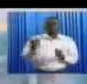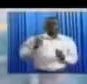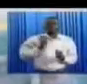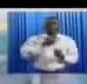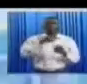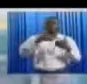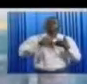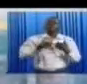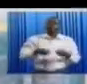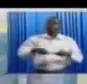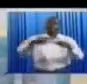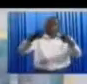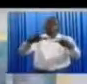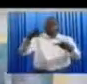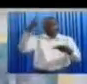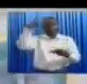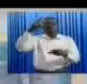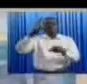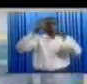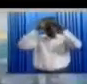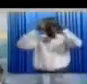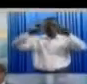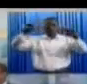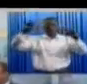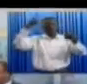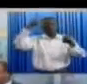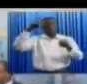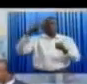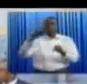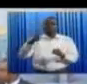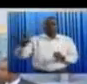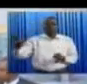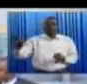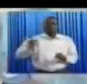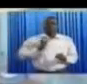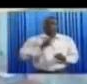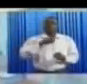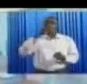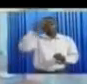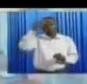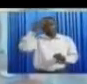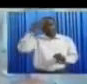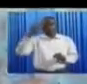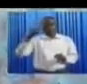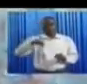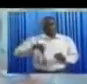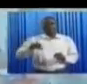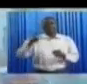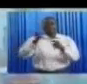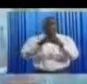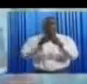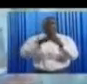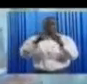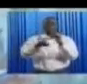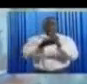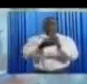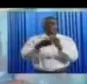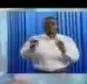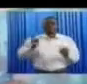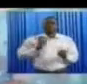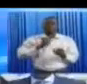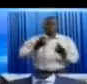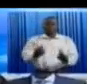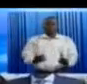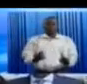Nous avons exposé au président nos ambitions par rapport au Burkina. Nous sommes, comme vous le savez, la première banque au Burkina. Et on est présent à